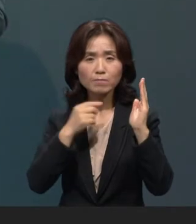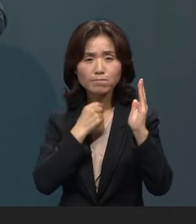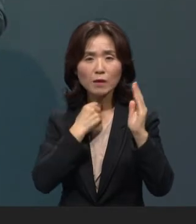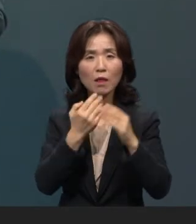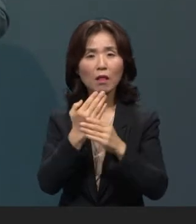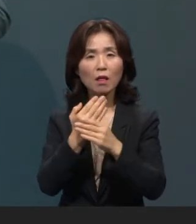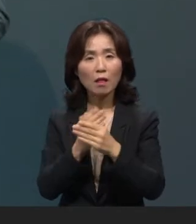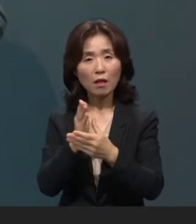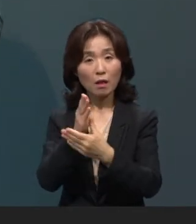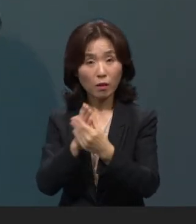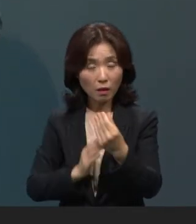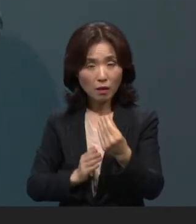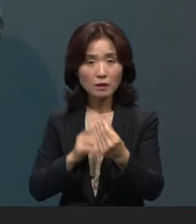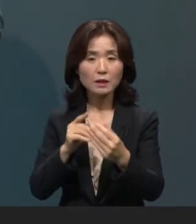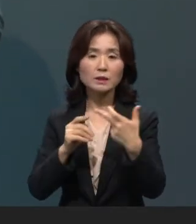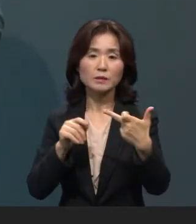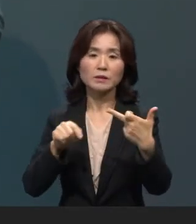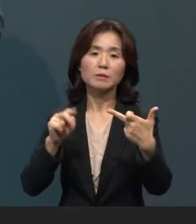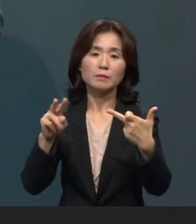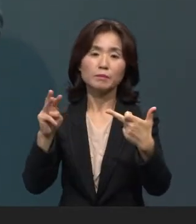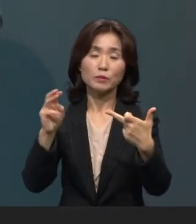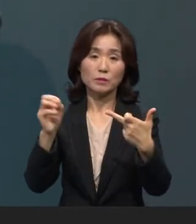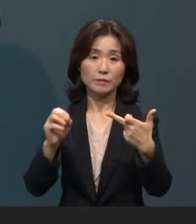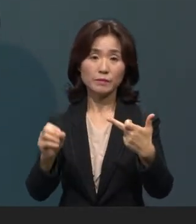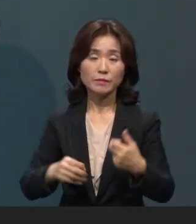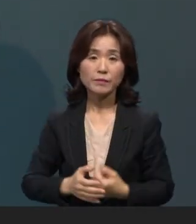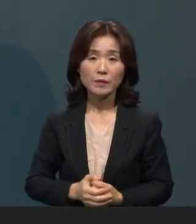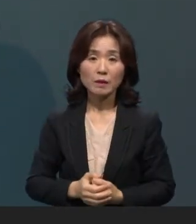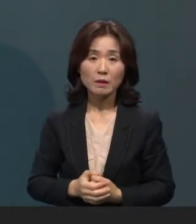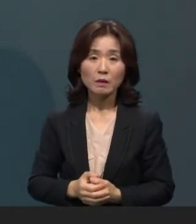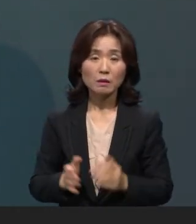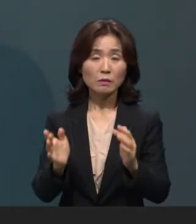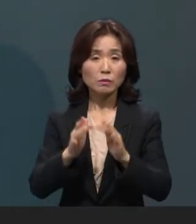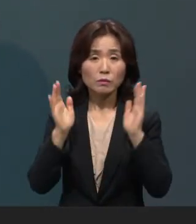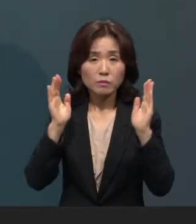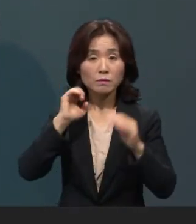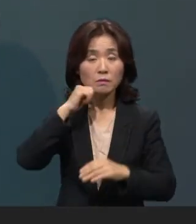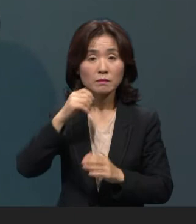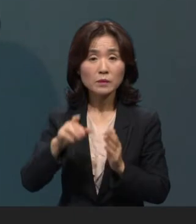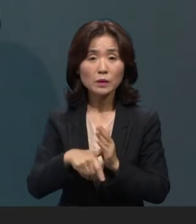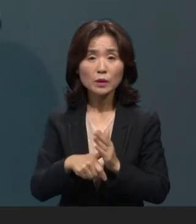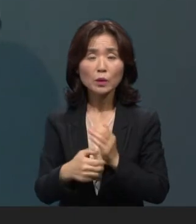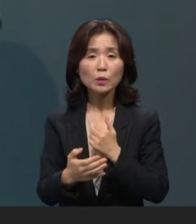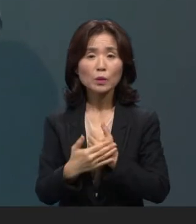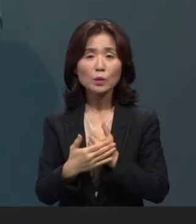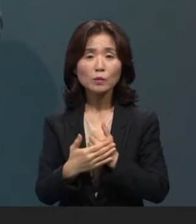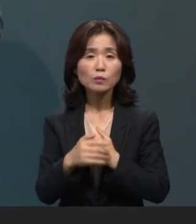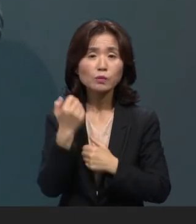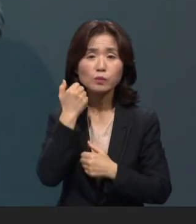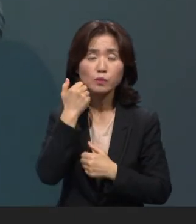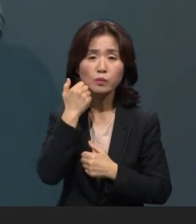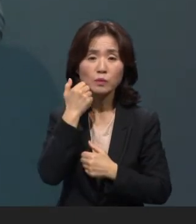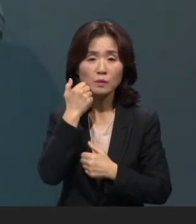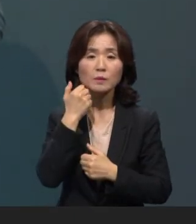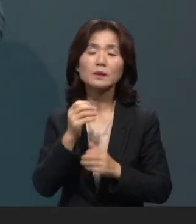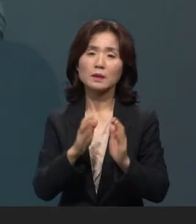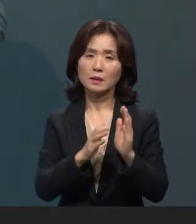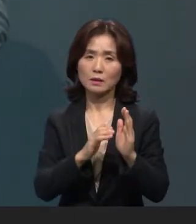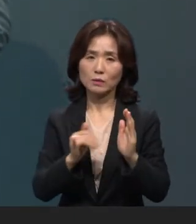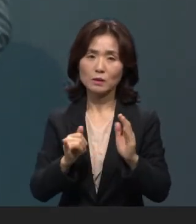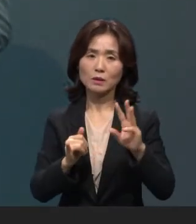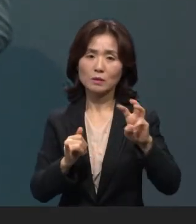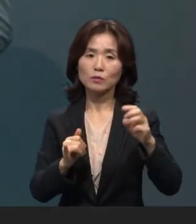17.7% 바랬습니다 원격 수업이 어려울 때 도움을 요청한 의 대상으로는 가족이